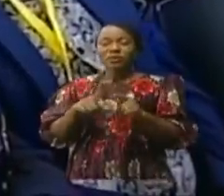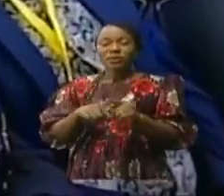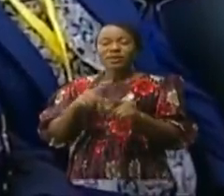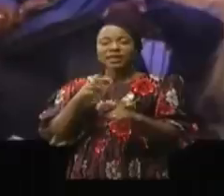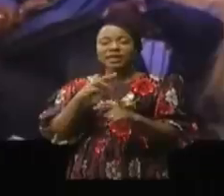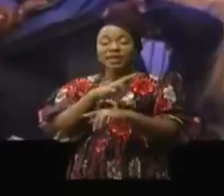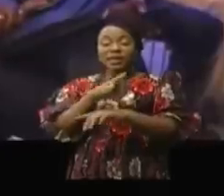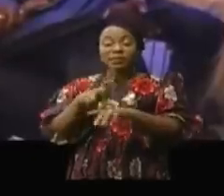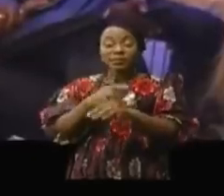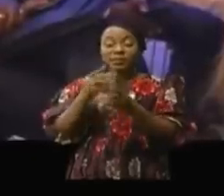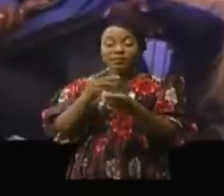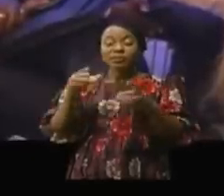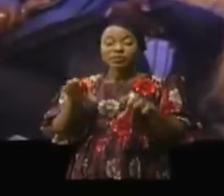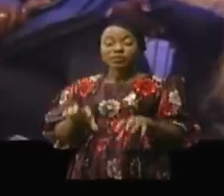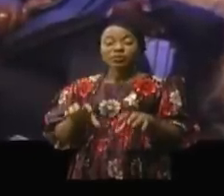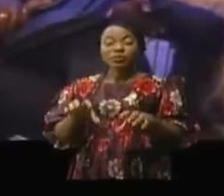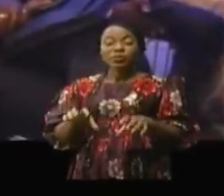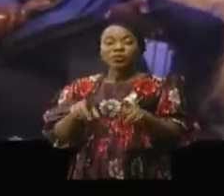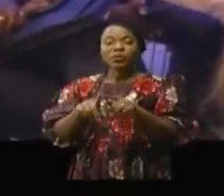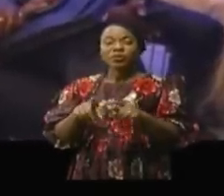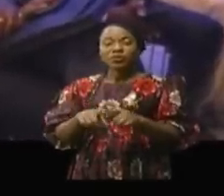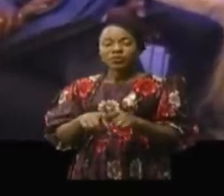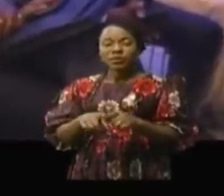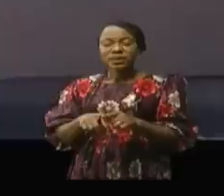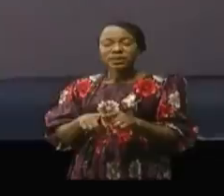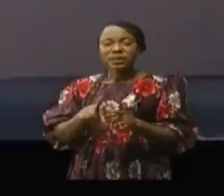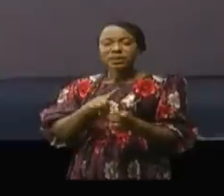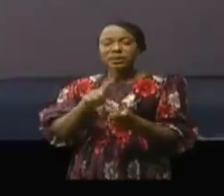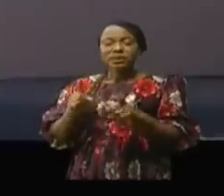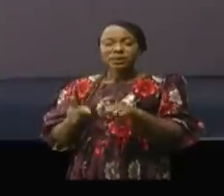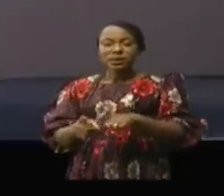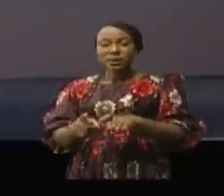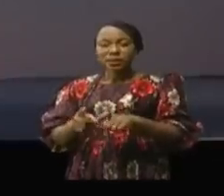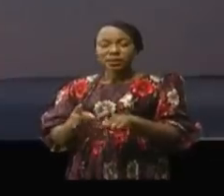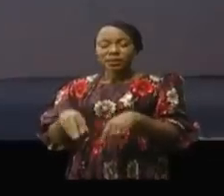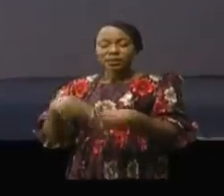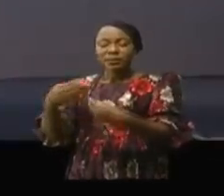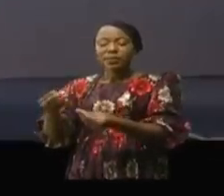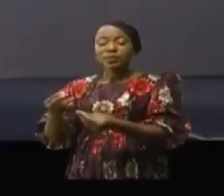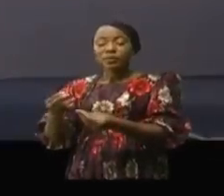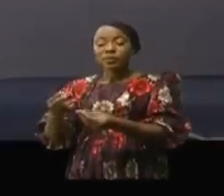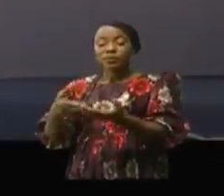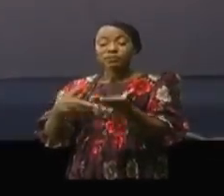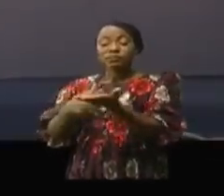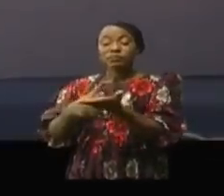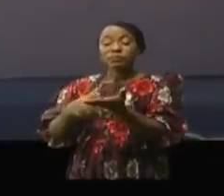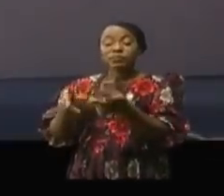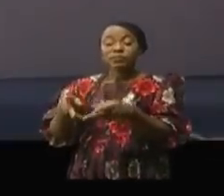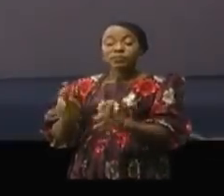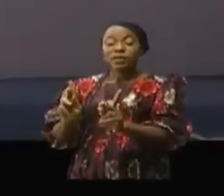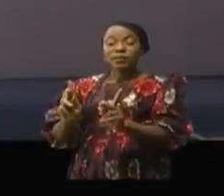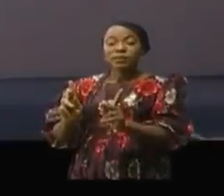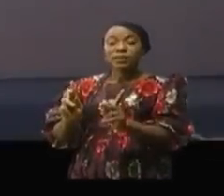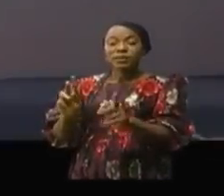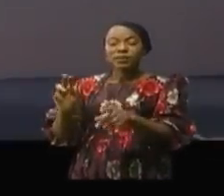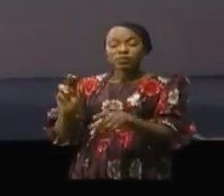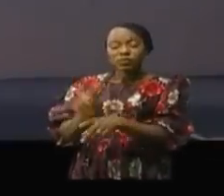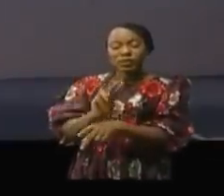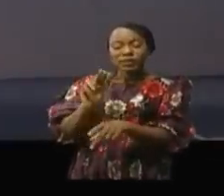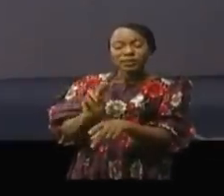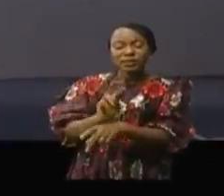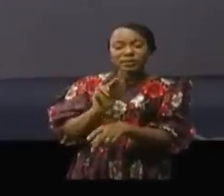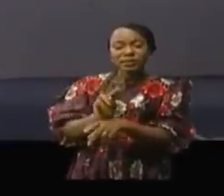Congo et qui définissent les conditions d'octroi des permis requis pour